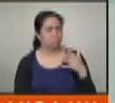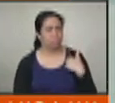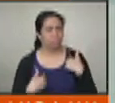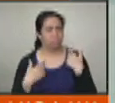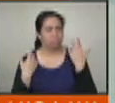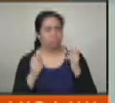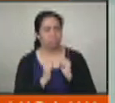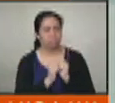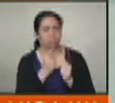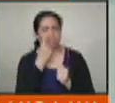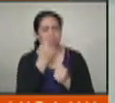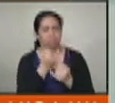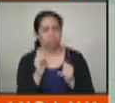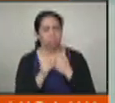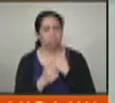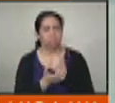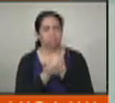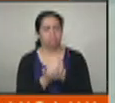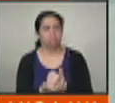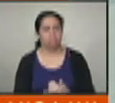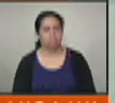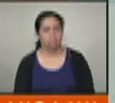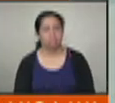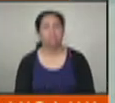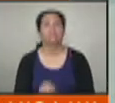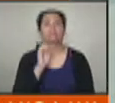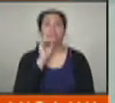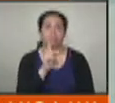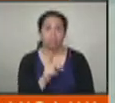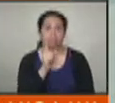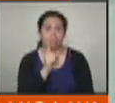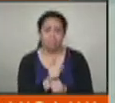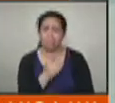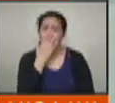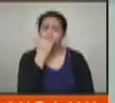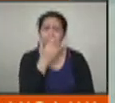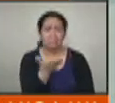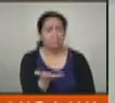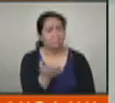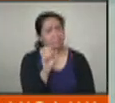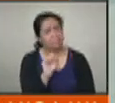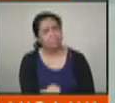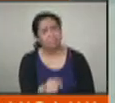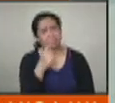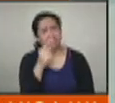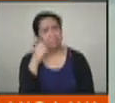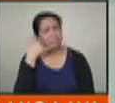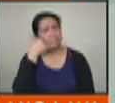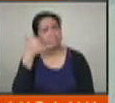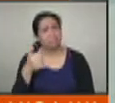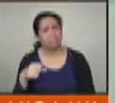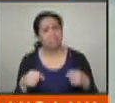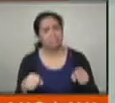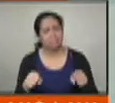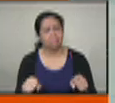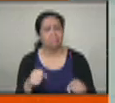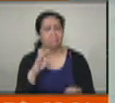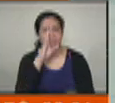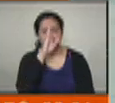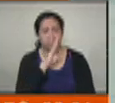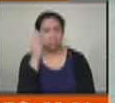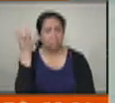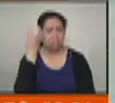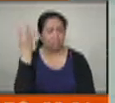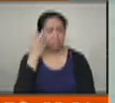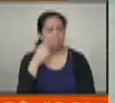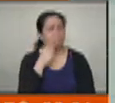akong kasama. Ako lang po yung rumisponde. O kaya nga, chairman, di ba bakit, pwede ka naman tumawag ng tricycle kung sira talaga yung